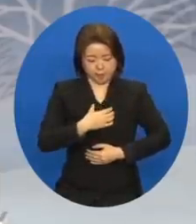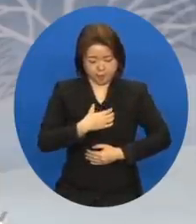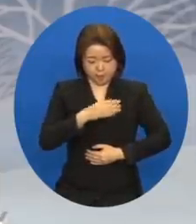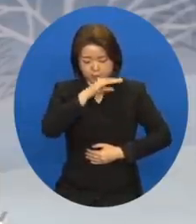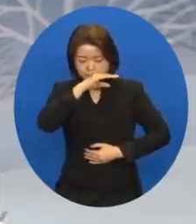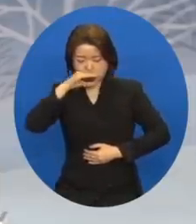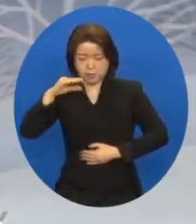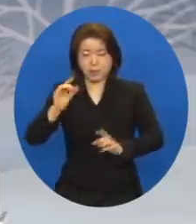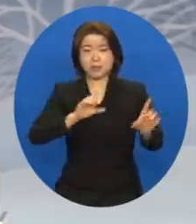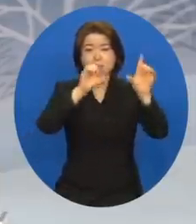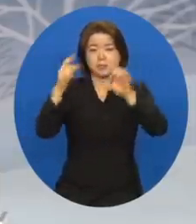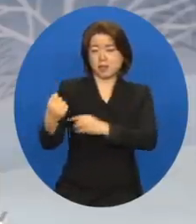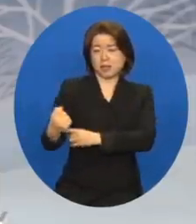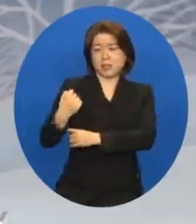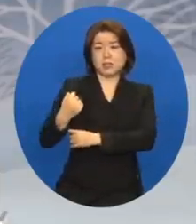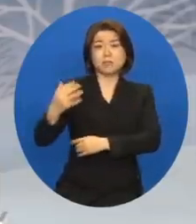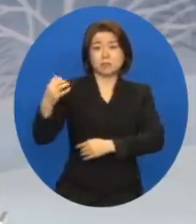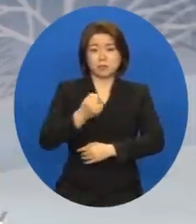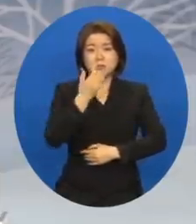힘을 얻게 되는 것입니다.